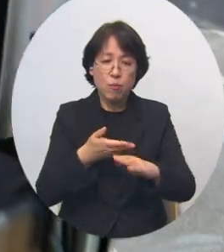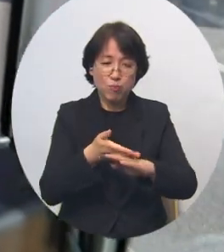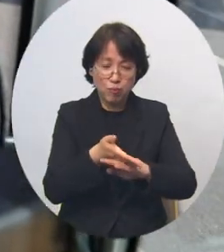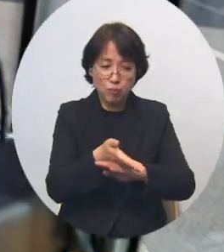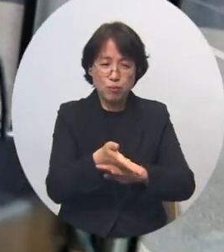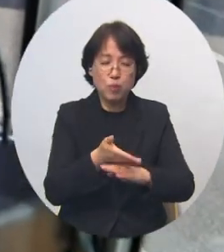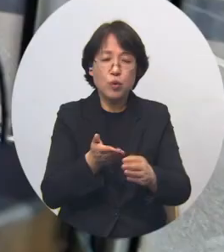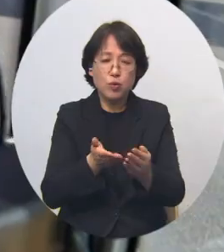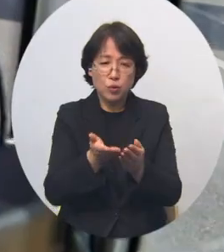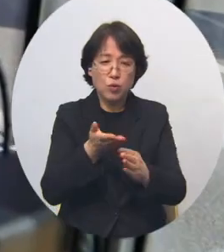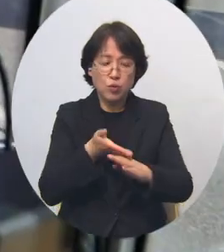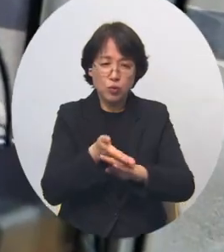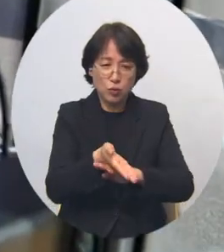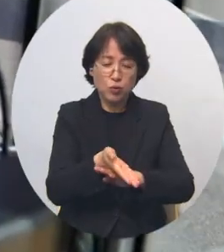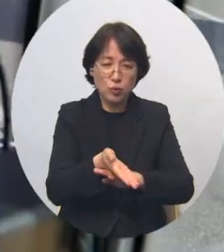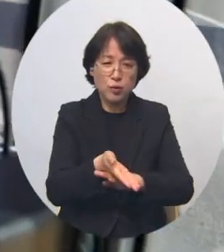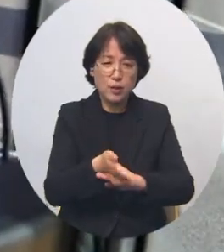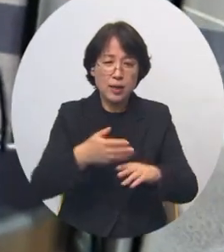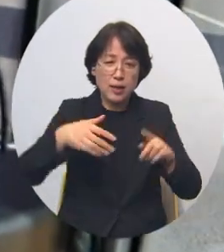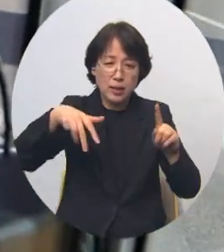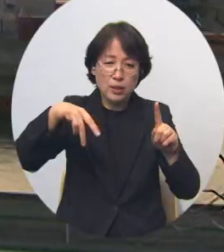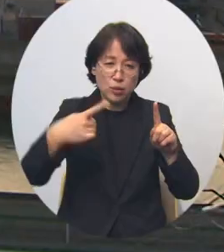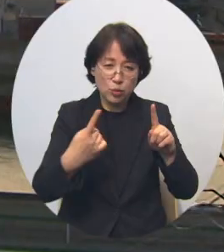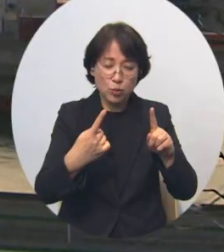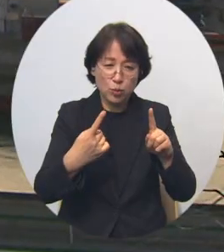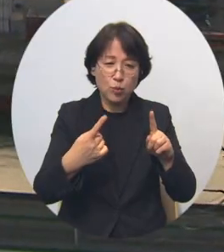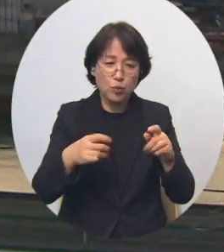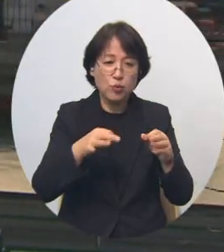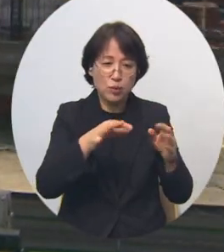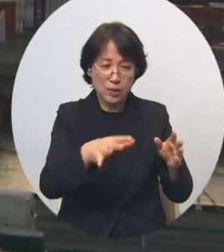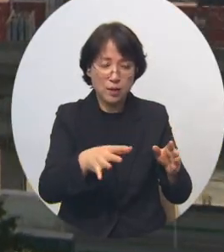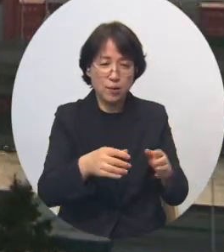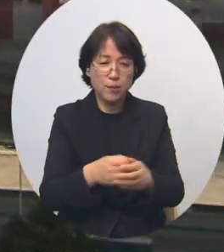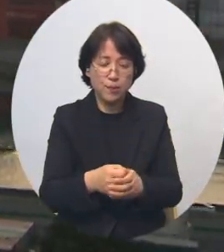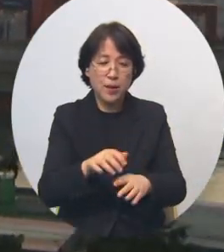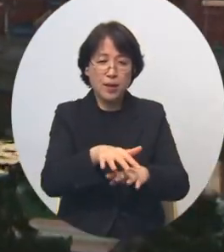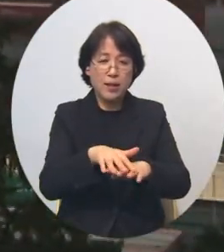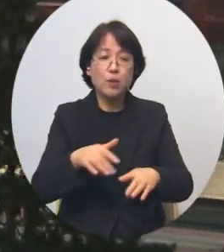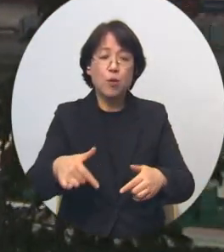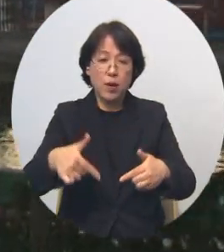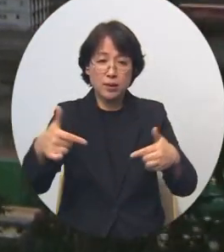수출 마케팅 1조 원 등의 지원 사업을 집행하고 통상 네트워크